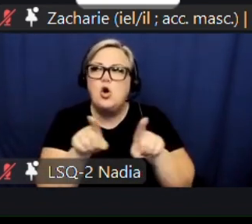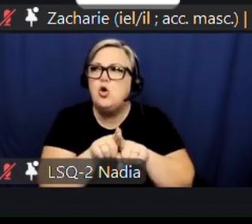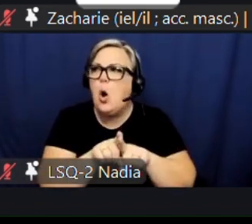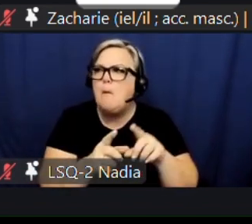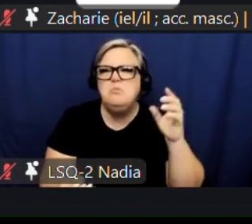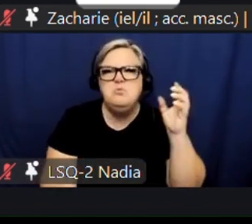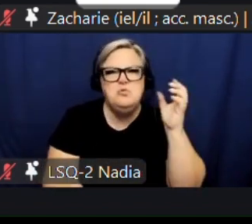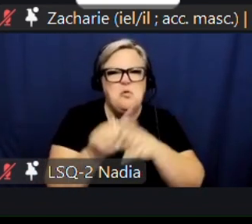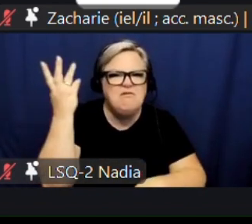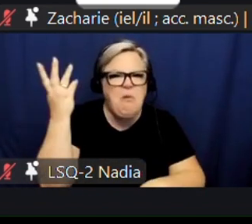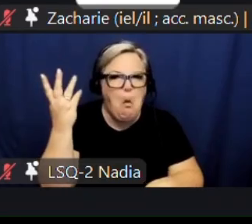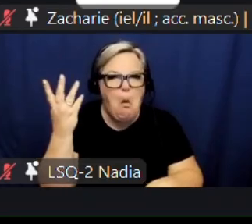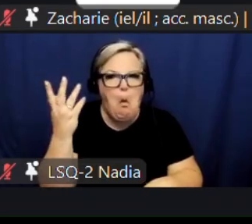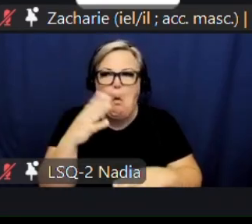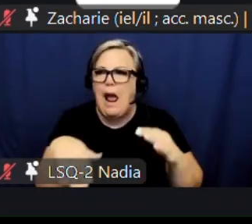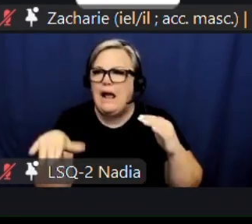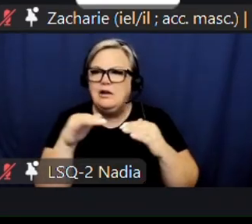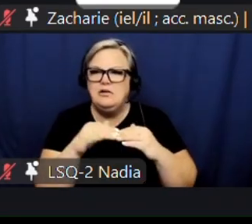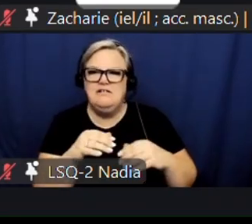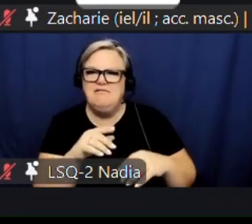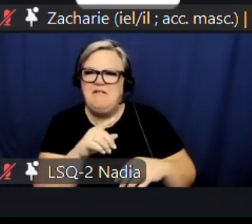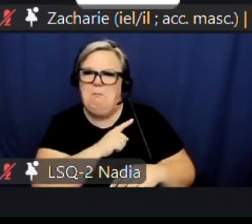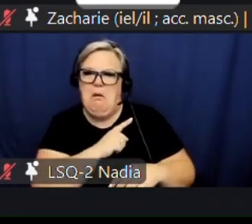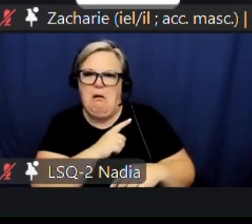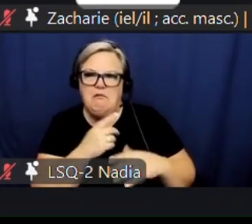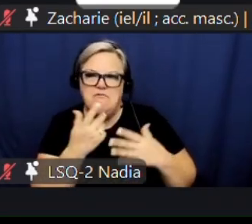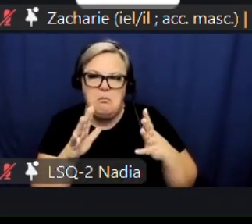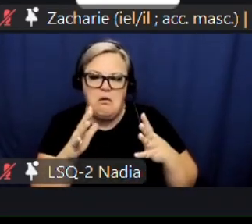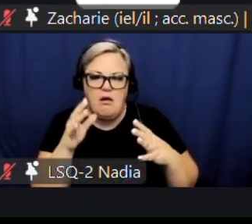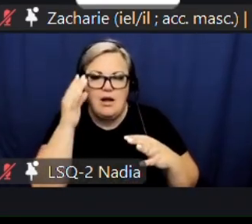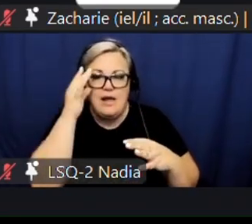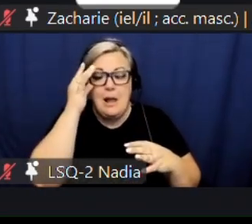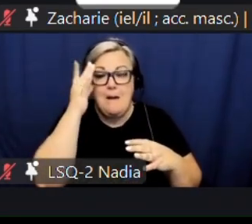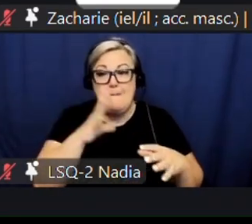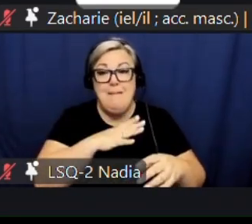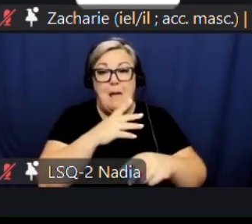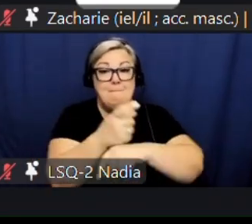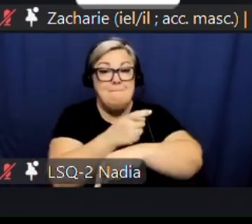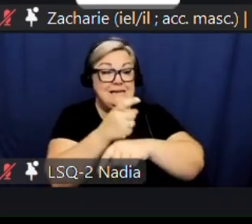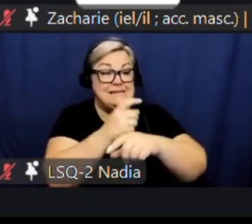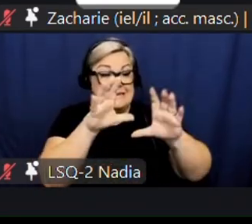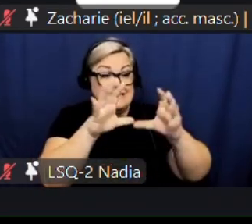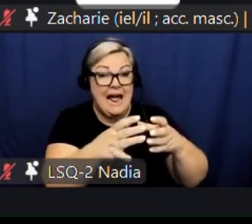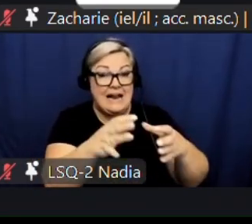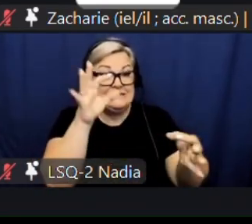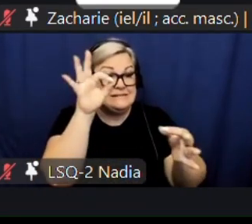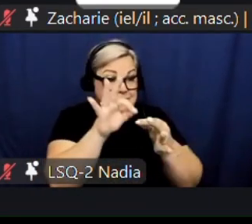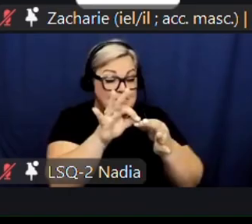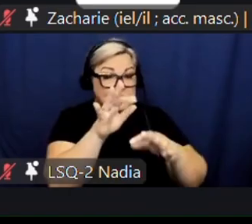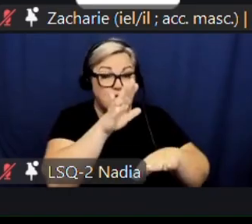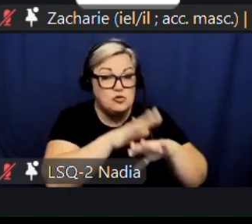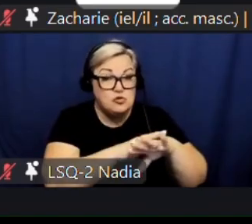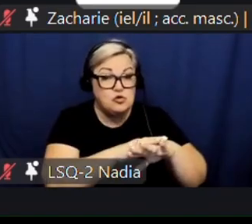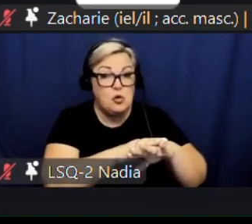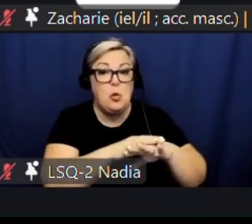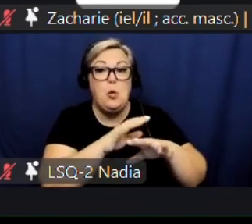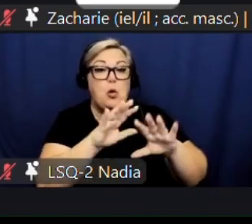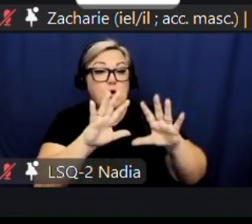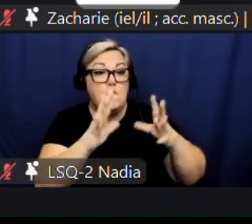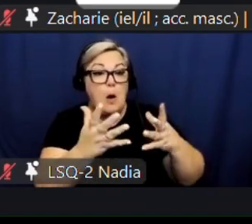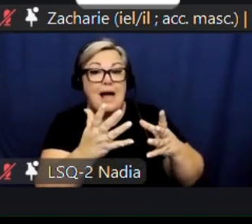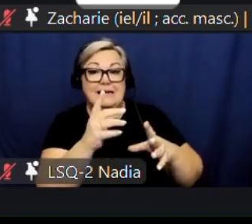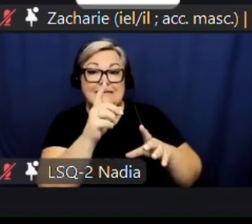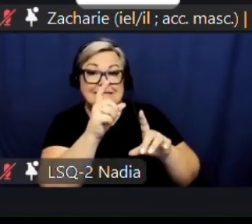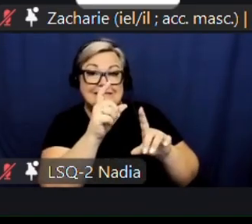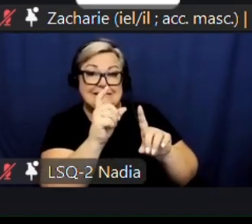comme nouveau, comme inclusif. Mais en fait, dans un contexte médical, utiliser le langage spécifique aux organes ou spécifique aux pratiques sexuelles plutôt